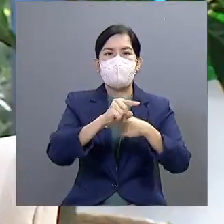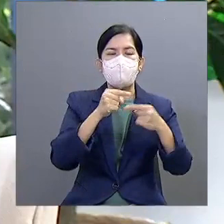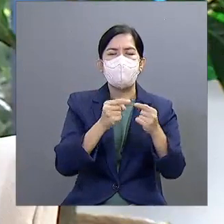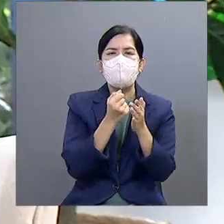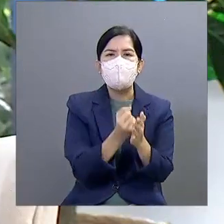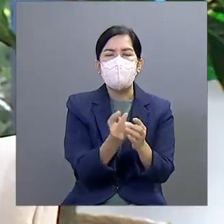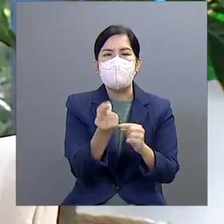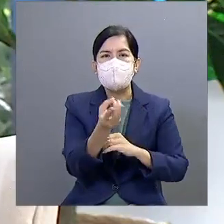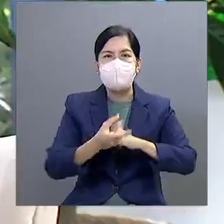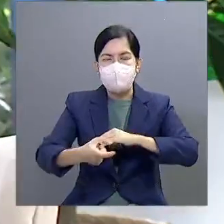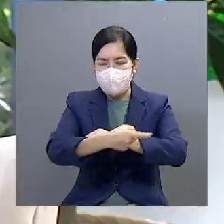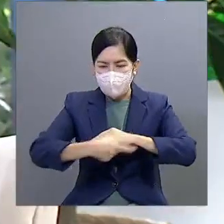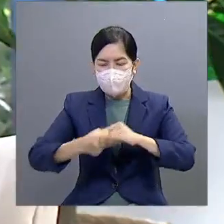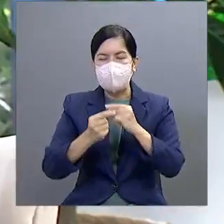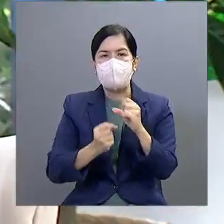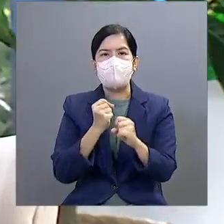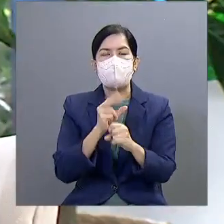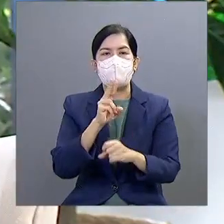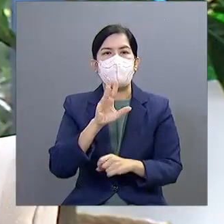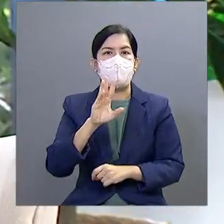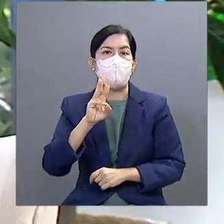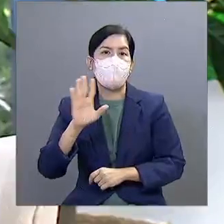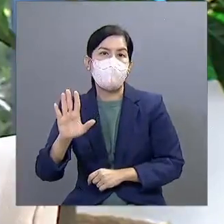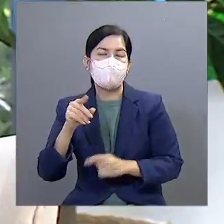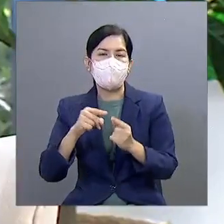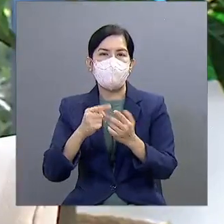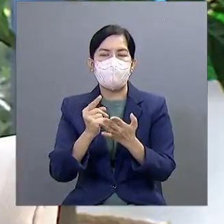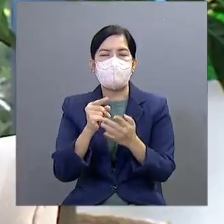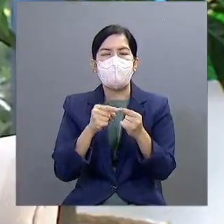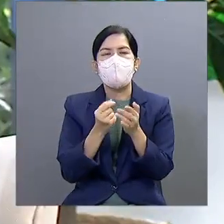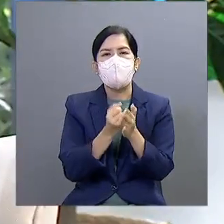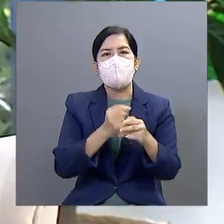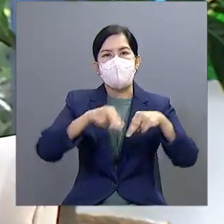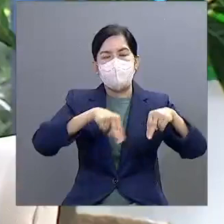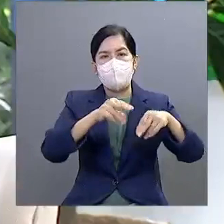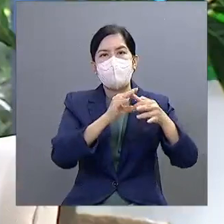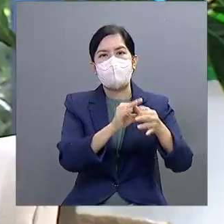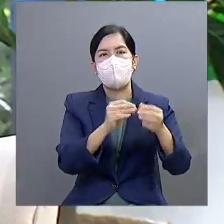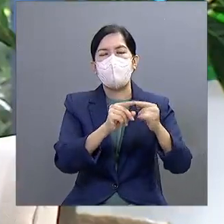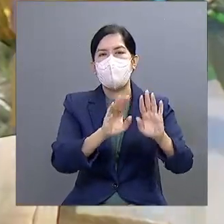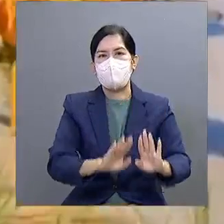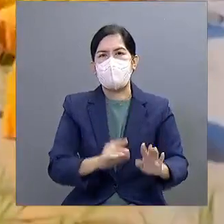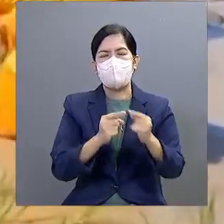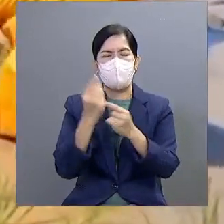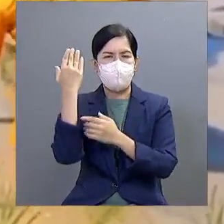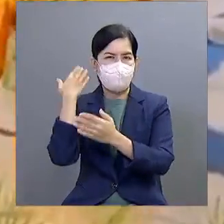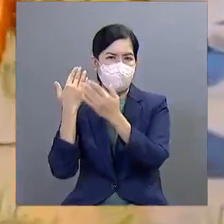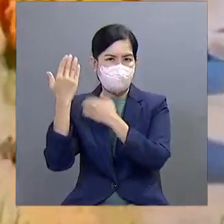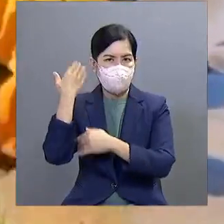จำปี2565เพื่ออนุรักษ์ประเพณีดั้งเดิมเก่าแก่ที่สืบสานมาตั้งแต่บรรพบุรุษค่ะ